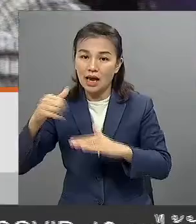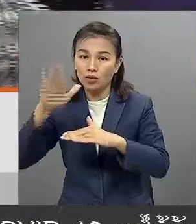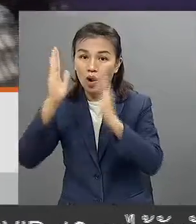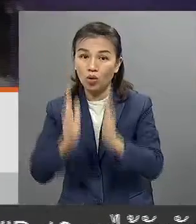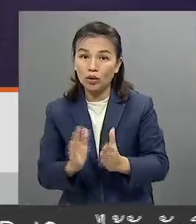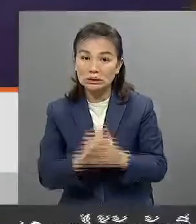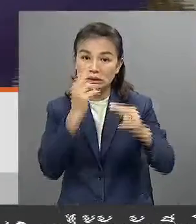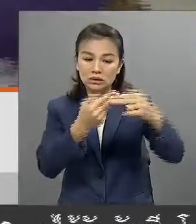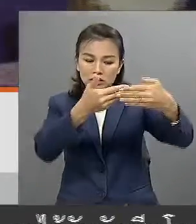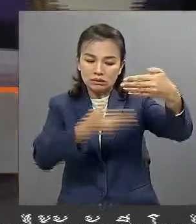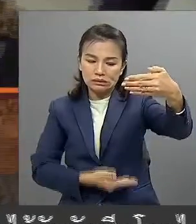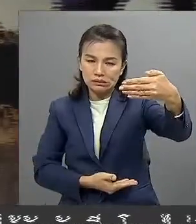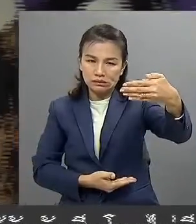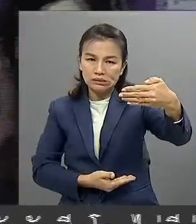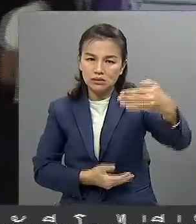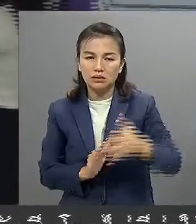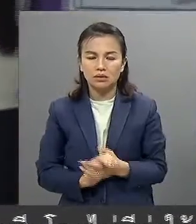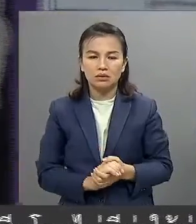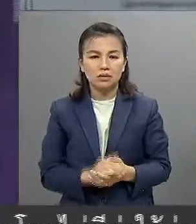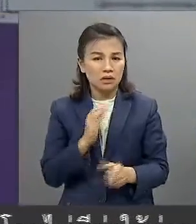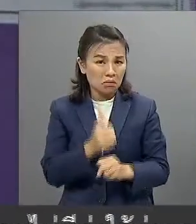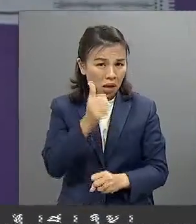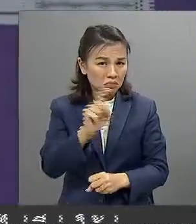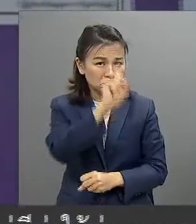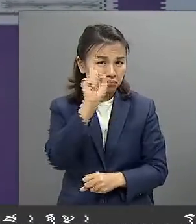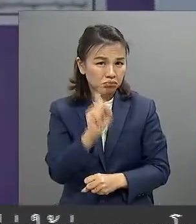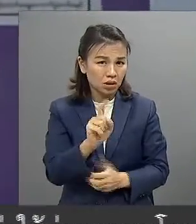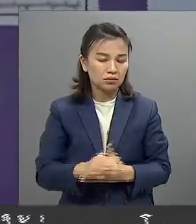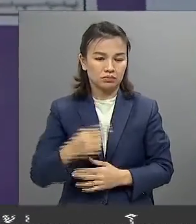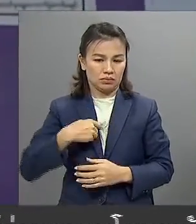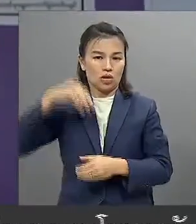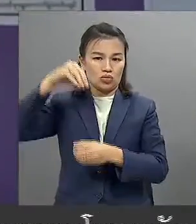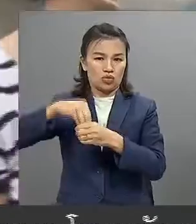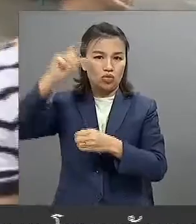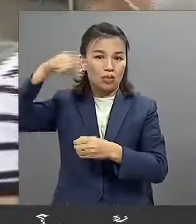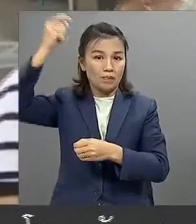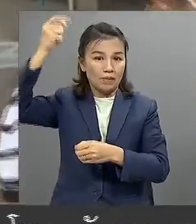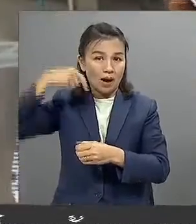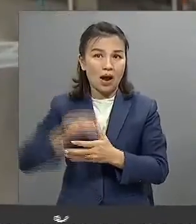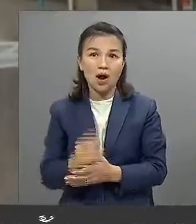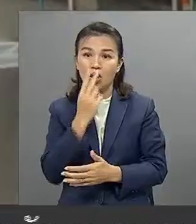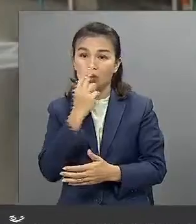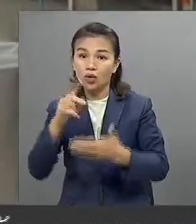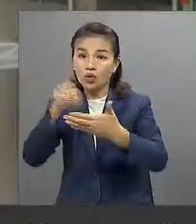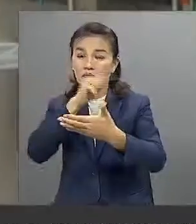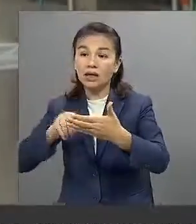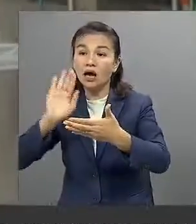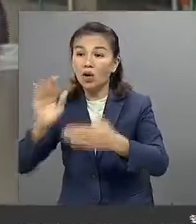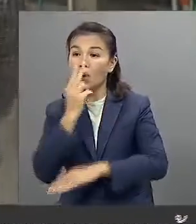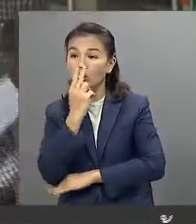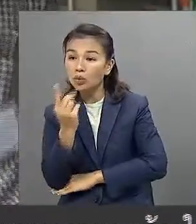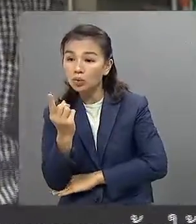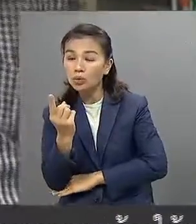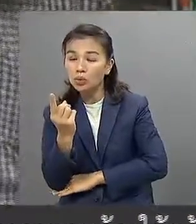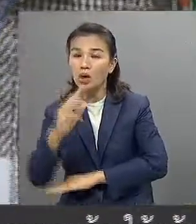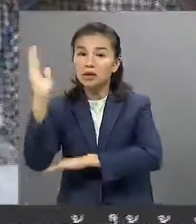นะครับถามว่าเป็นไปได้ในฐานะที่เคยอยู่ในเมียนมาร์แล้วเคยดูอาการเลือกตั้งแล้วก็ผมเนี่ยเคยเป็นบรรณาธิการหนังสือพิมพ์เรียนมา